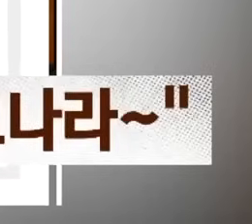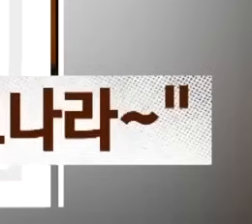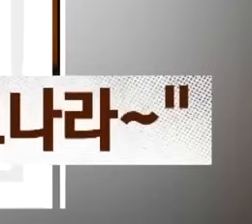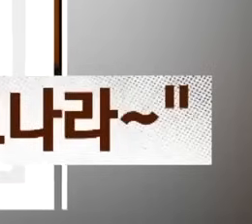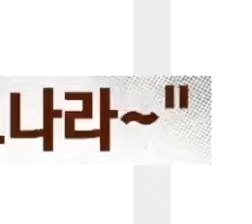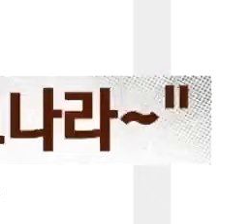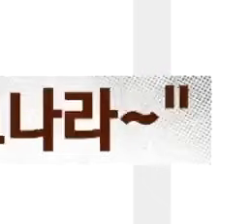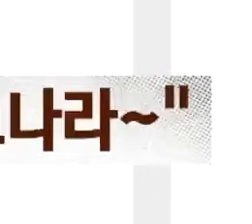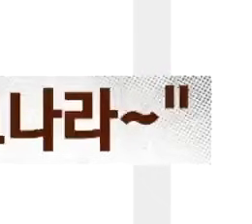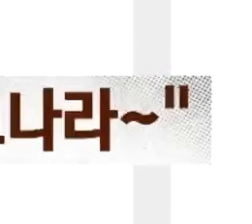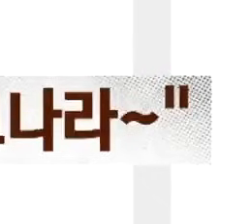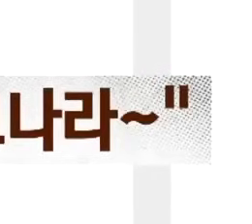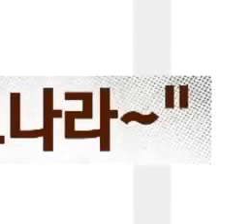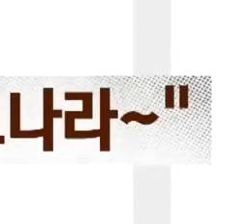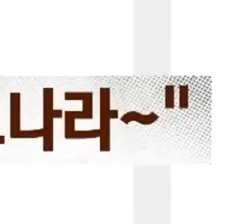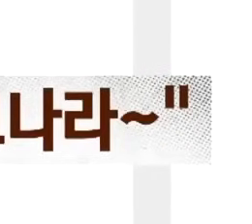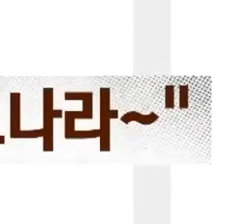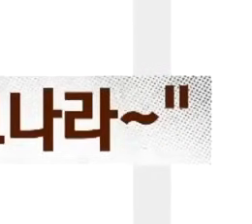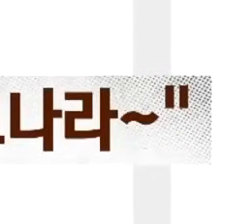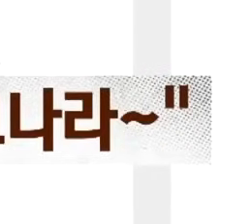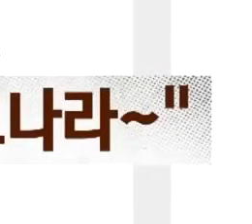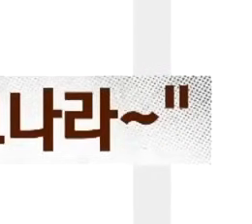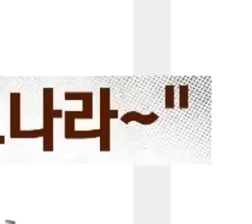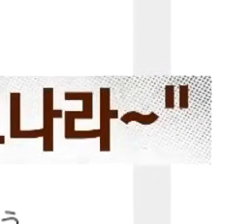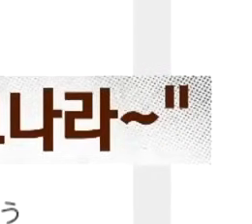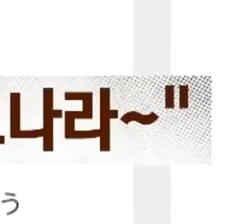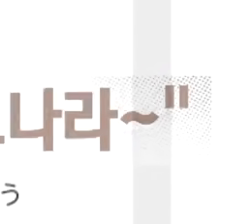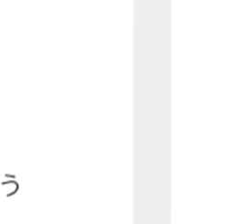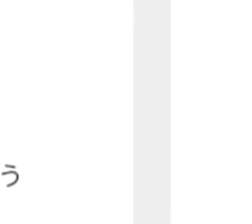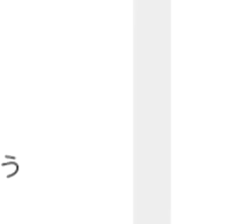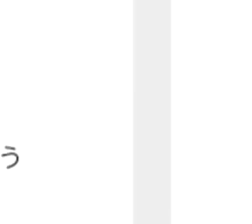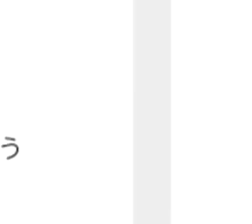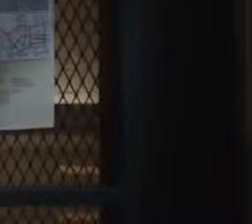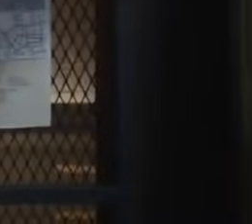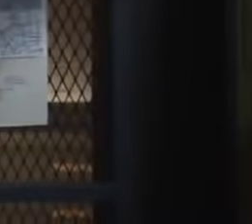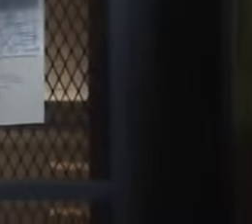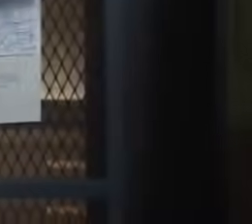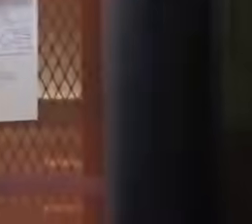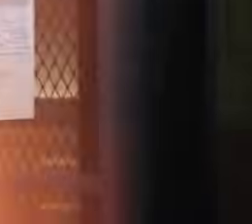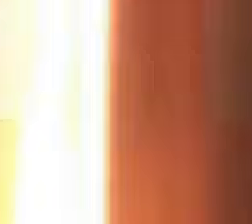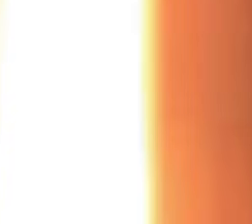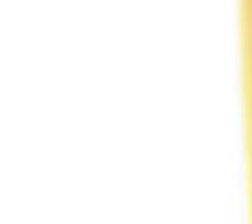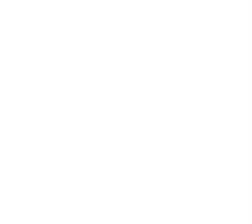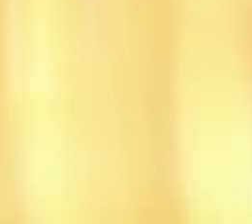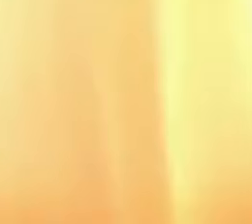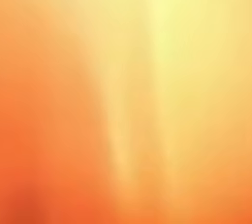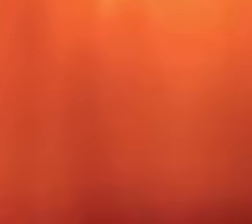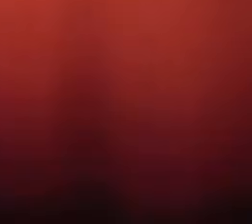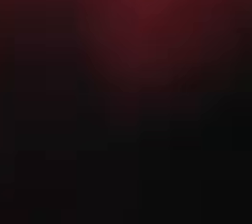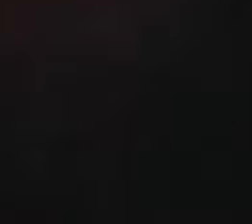직원의 실수였다라며 홈페이지에 영어와 일본어로 사과문을 올렸습니다.